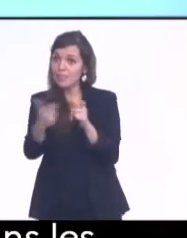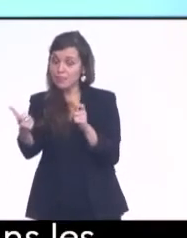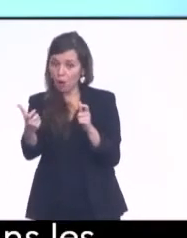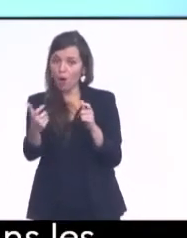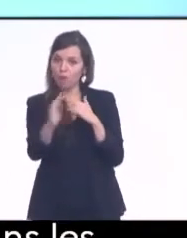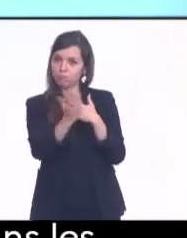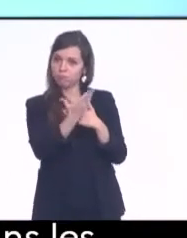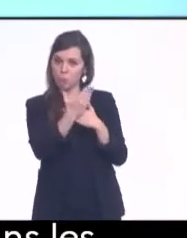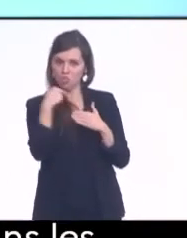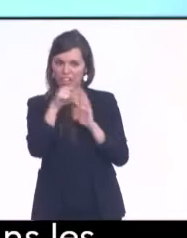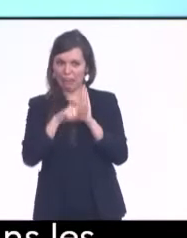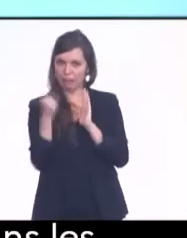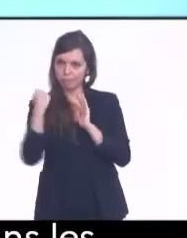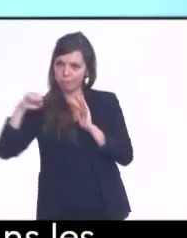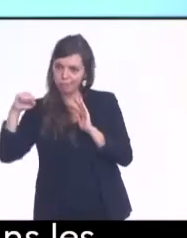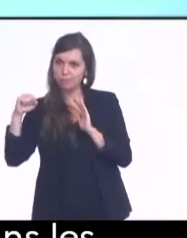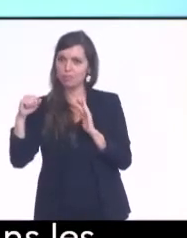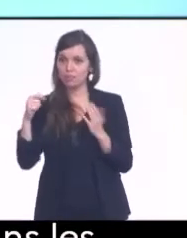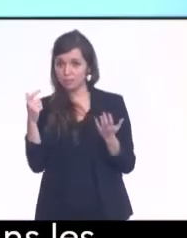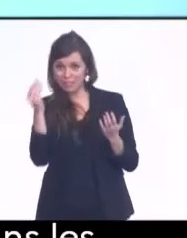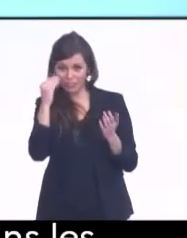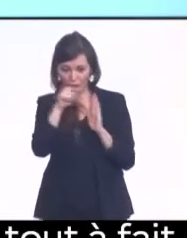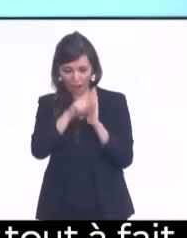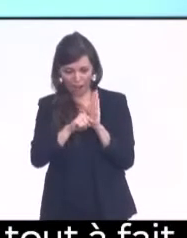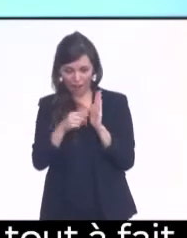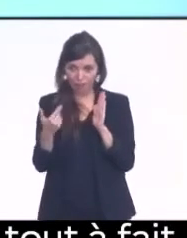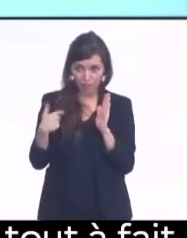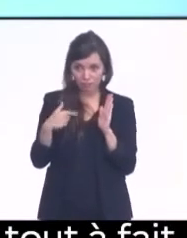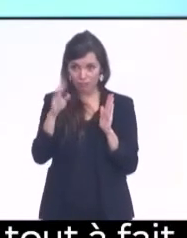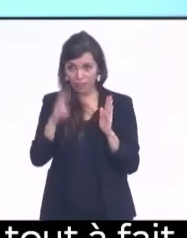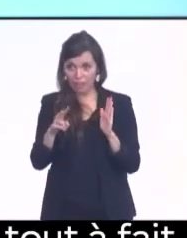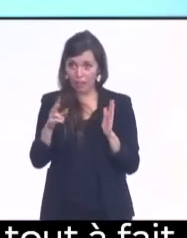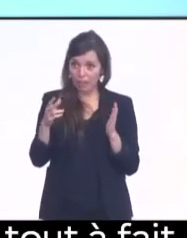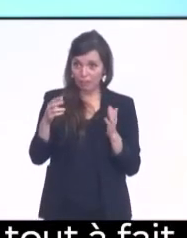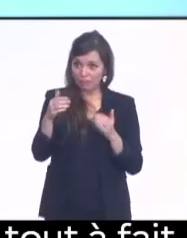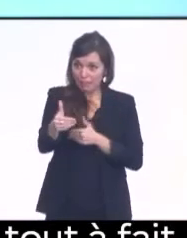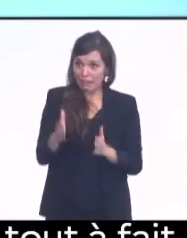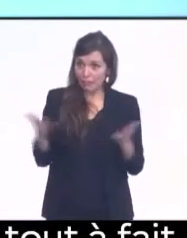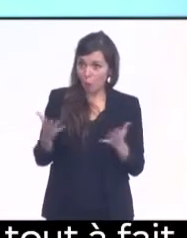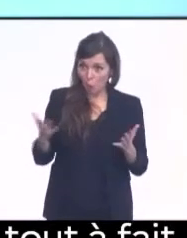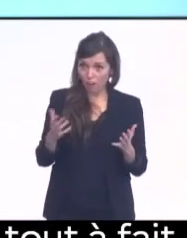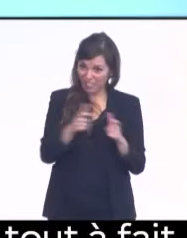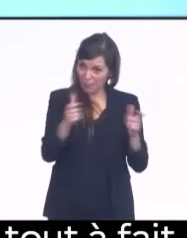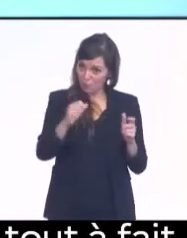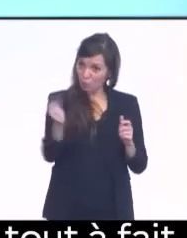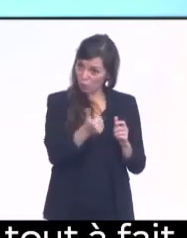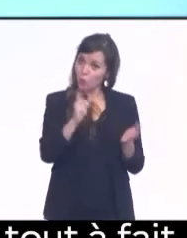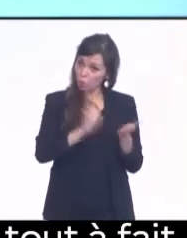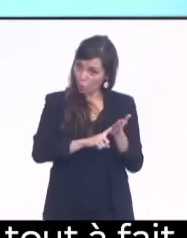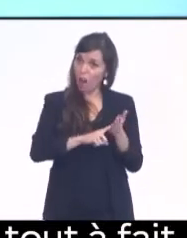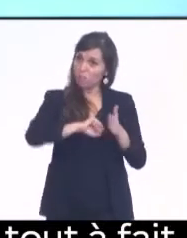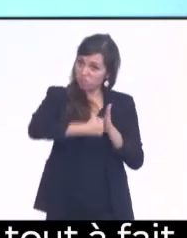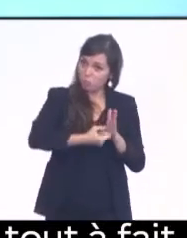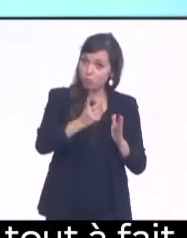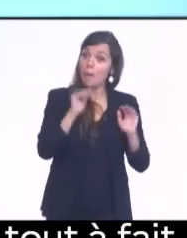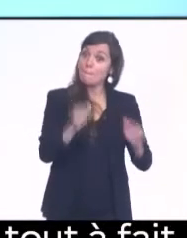les règles ne sont pas suivies. Quelle est la portée de ces règles? Et ont-ils le droit d'appliquer des consignes plus strictes, même si aucun cas de Covid n'est détecté au